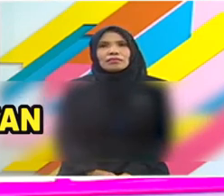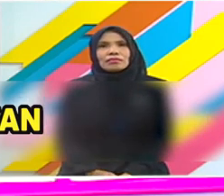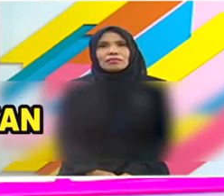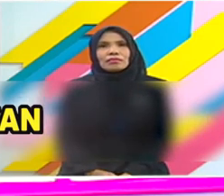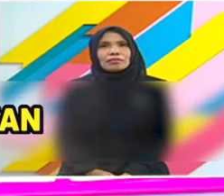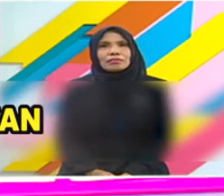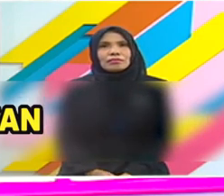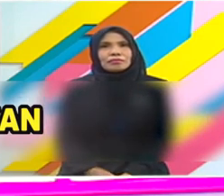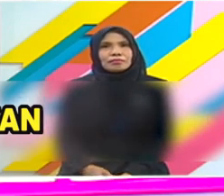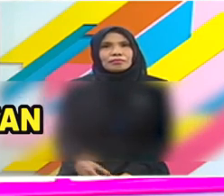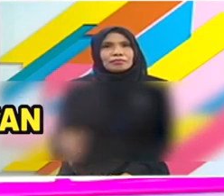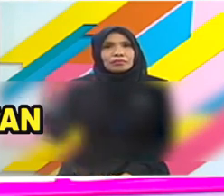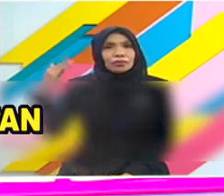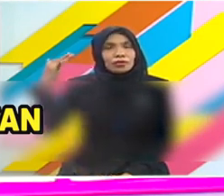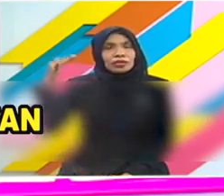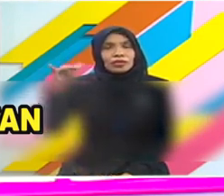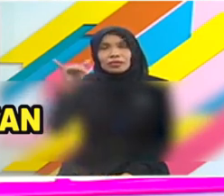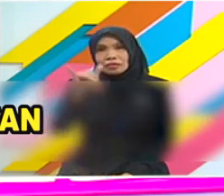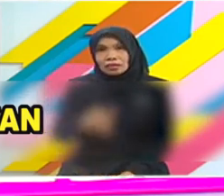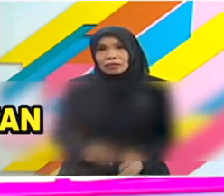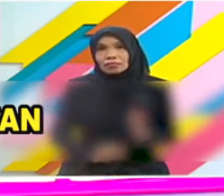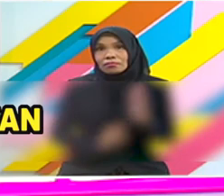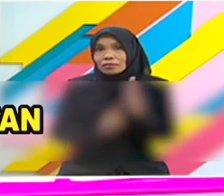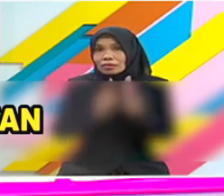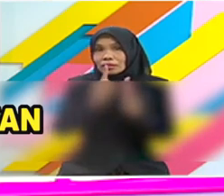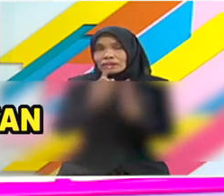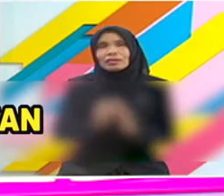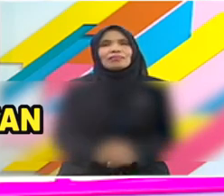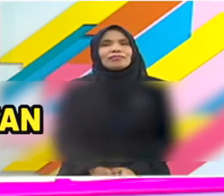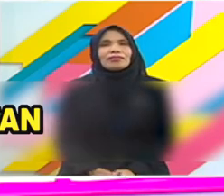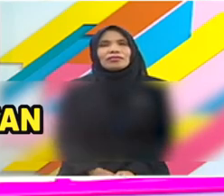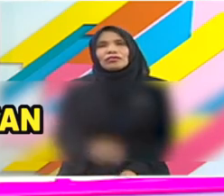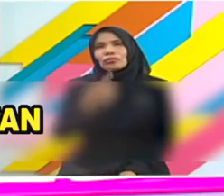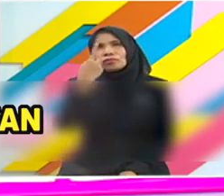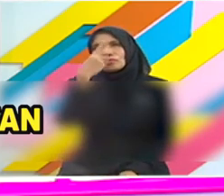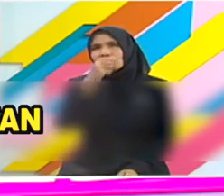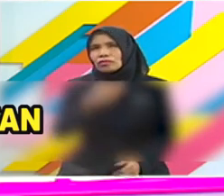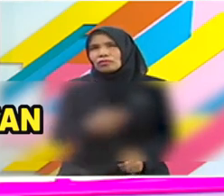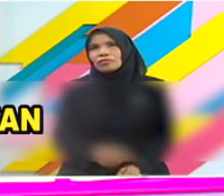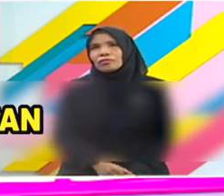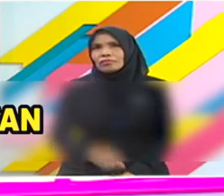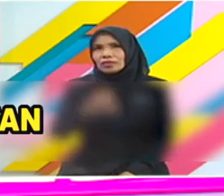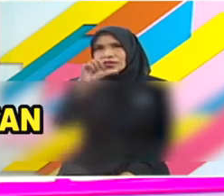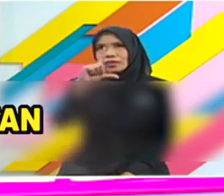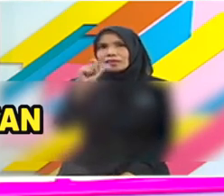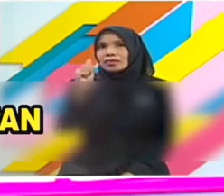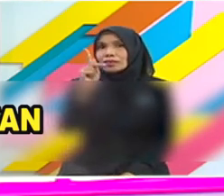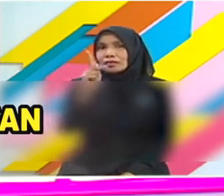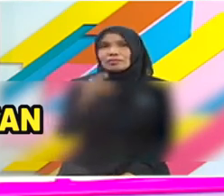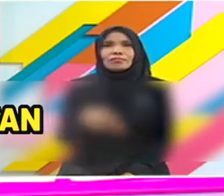Sebab kita nak mengelakkan telinga kita rosak. Faham, cikgu. Bila terlalu kerap mendengar bunyi yang